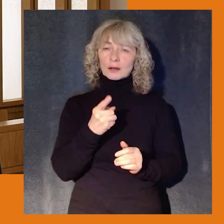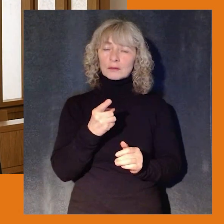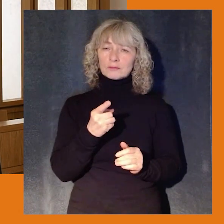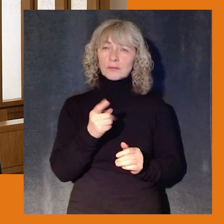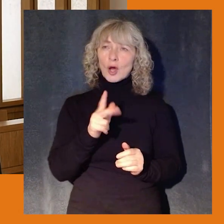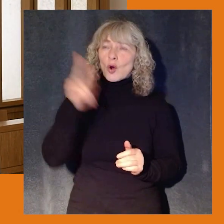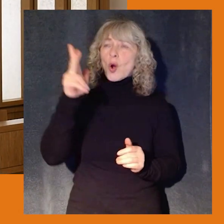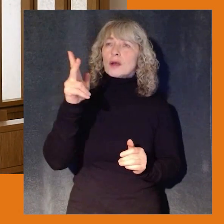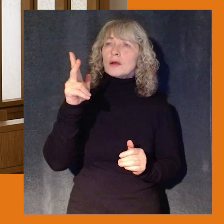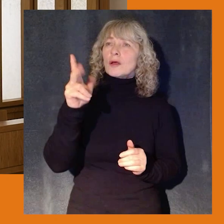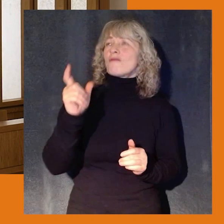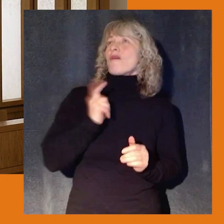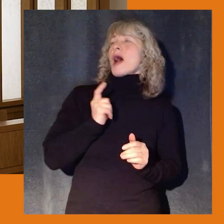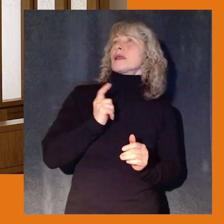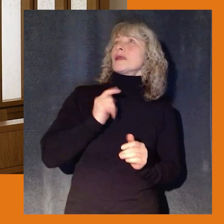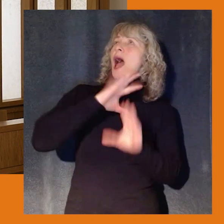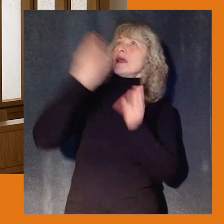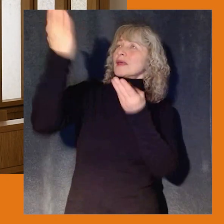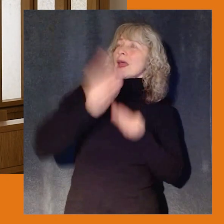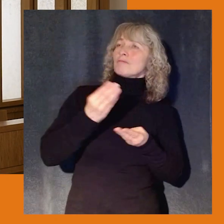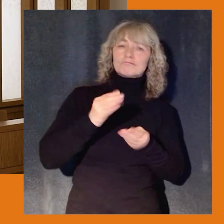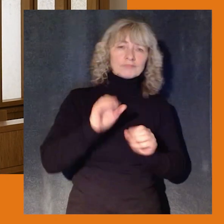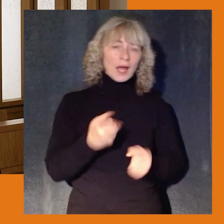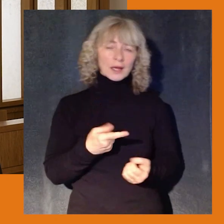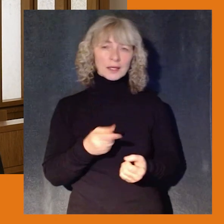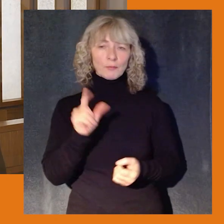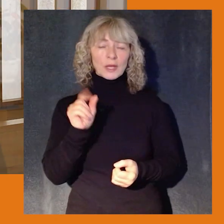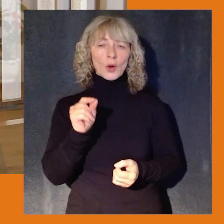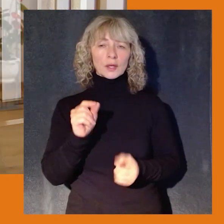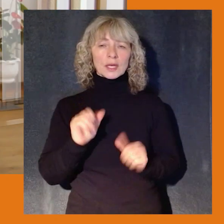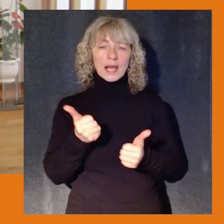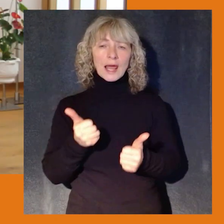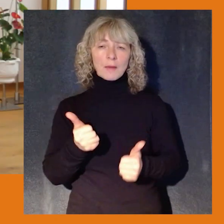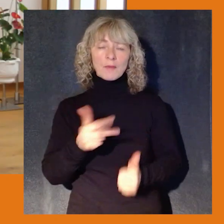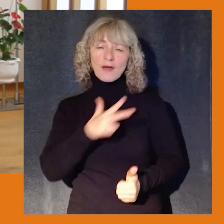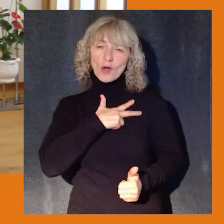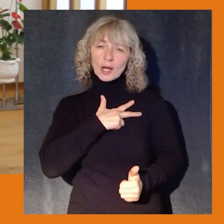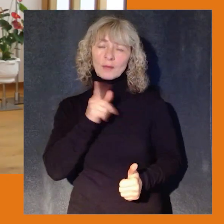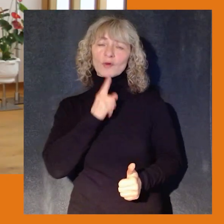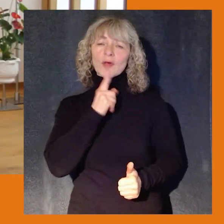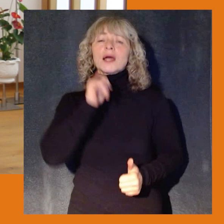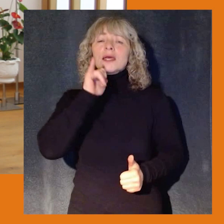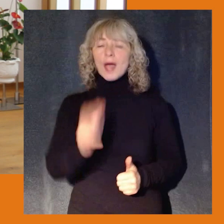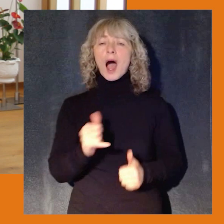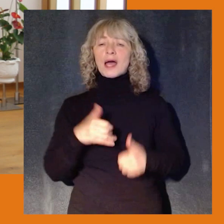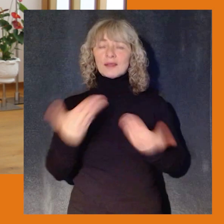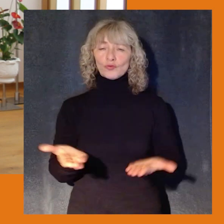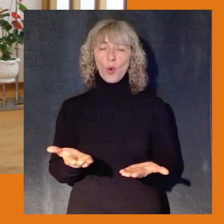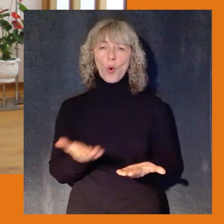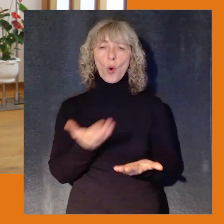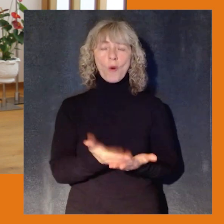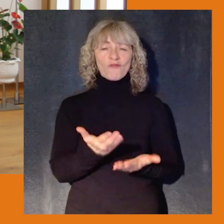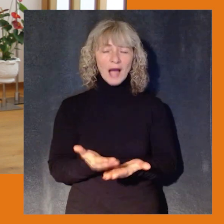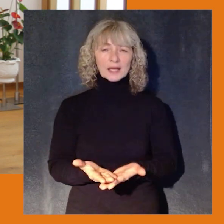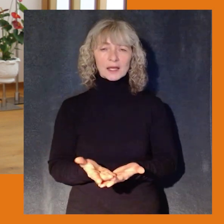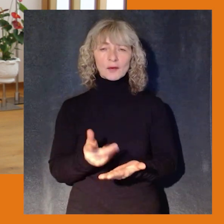als Versuchung, etwas von Gott zu erwarten, was nicht zu erwarten ist. Das heißt doch, die Wirklichkeiten